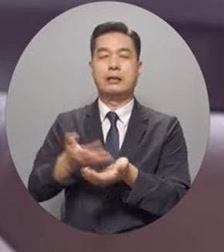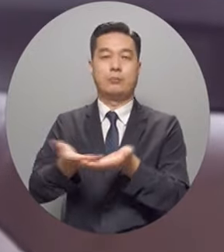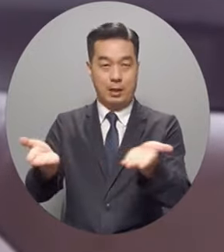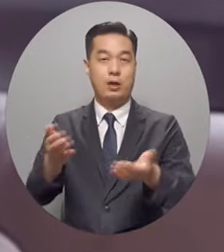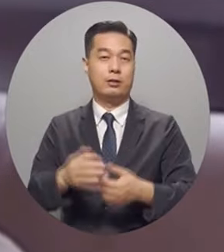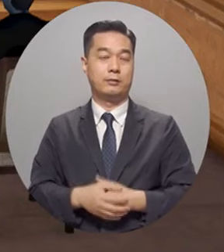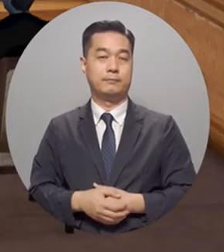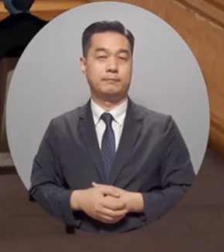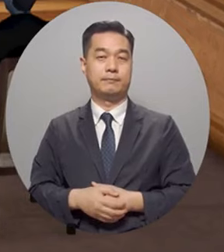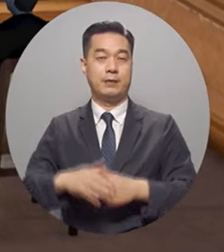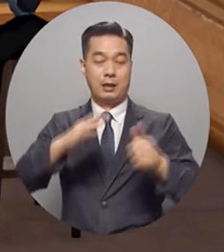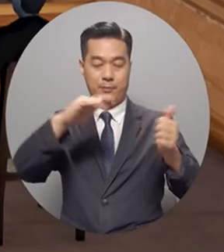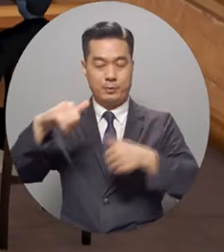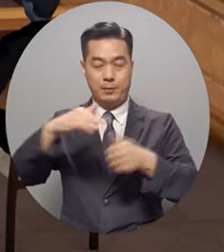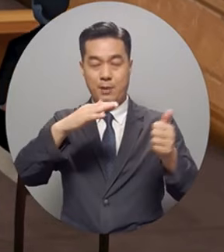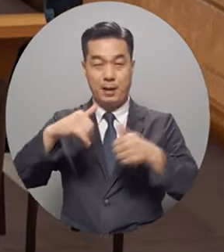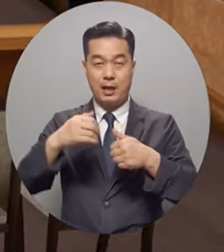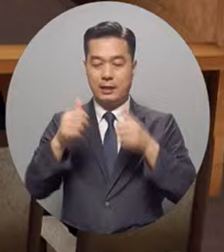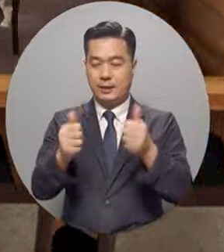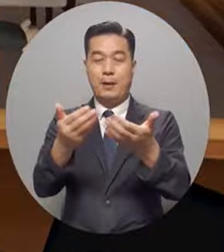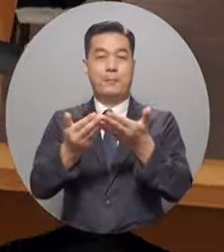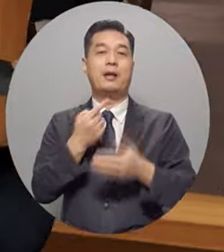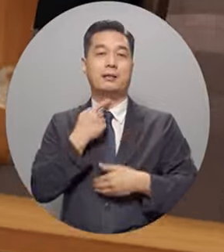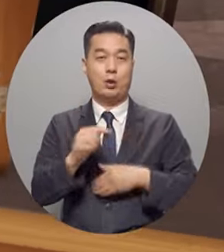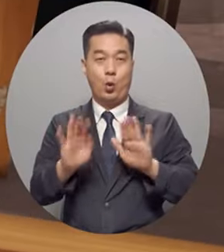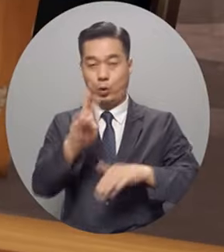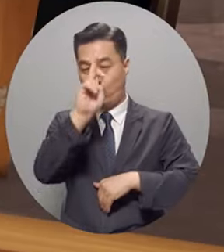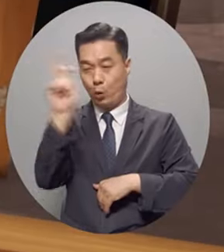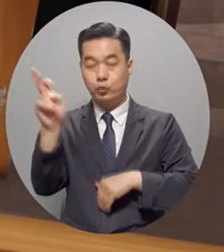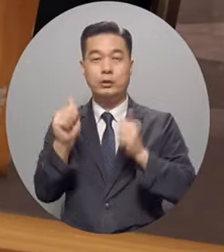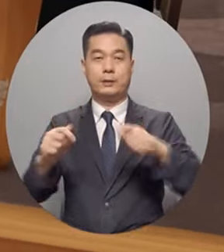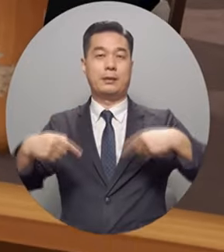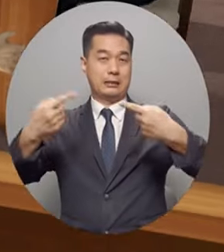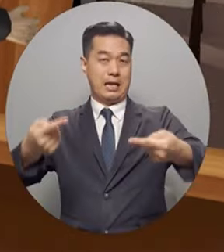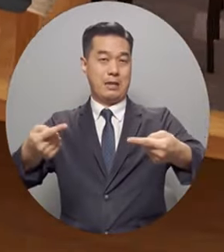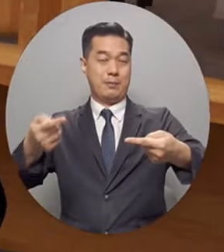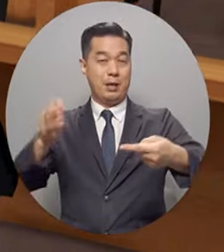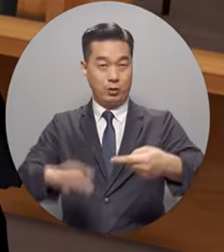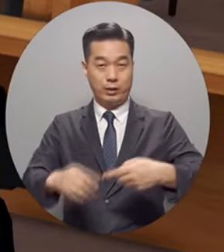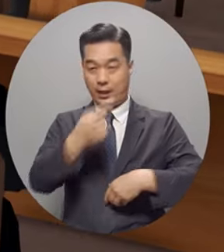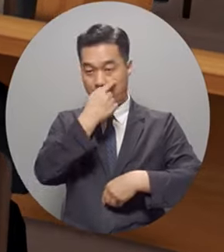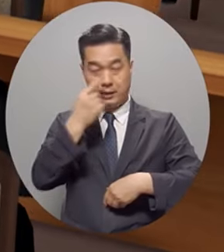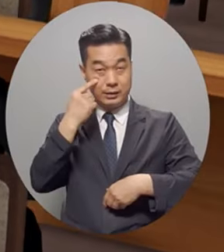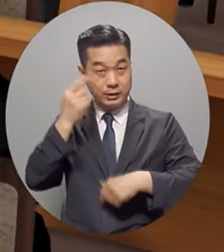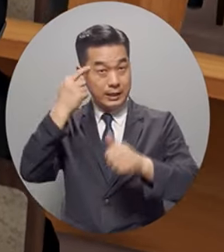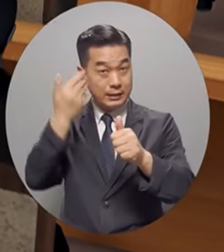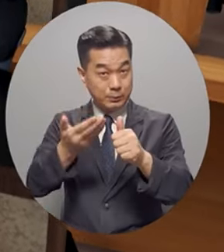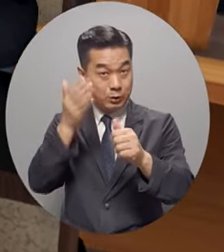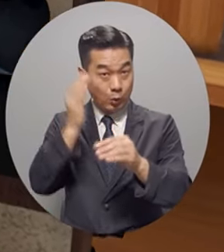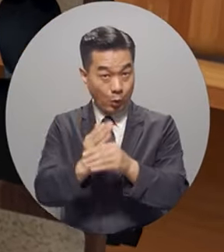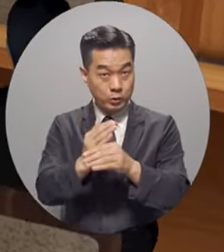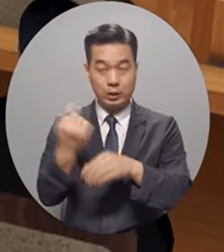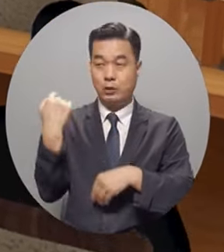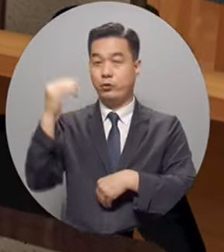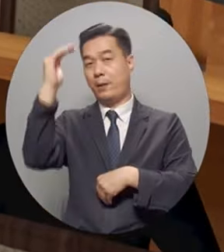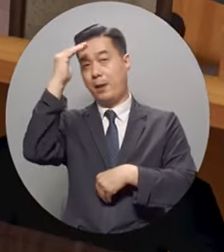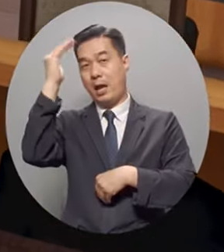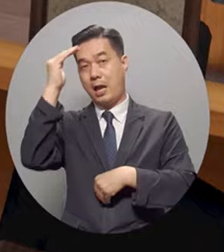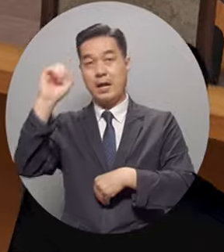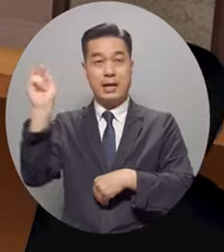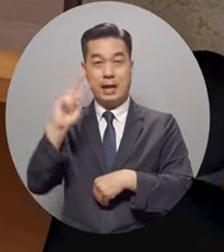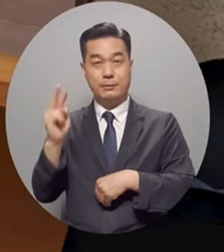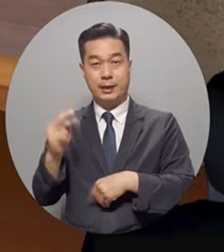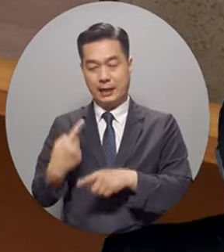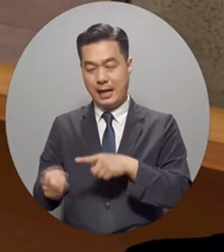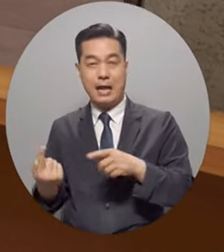재판을 받던 이씨는 오늘 오후 공판에 출석했습니다 그런데 증인 신문도 중 방청석에 있던 50대 남성이 갑자기